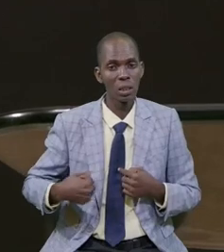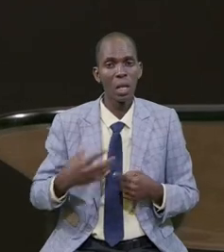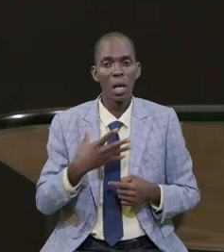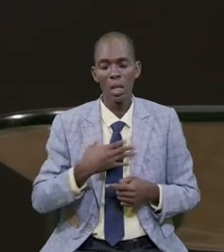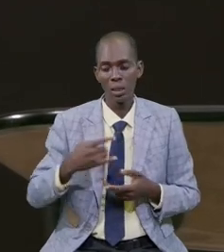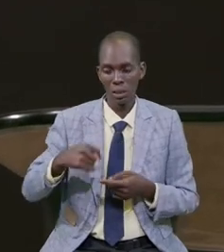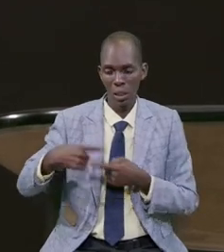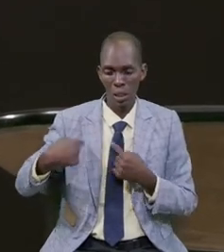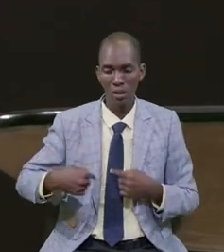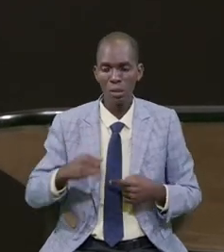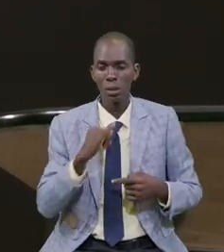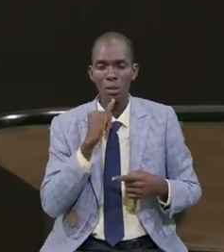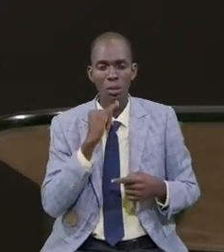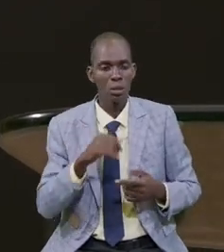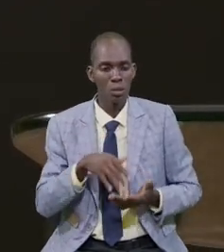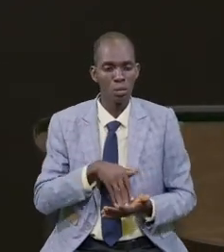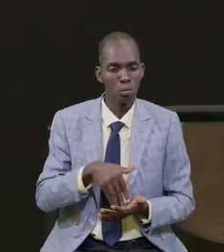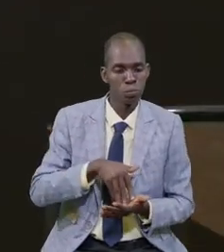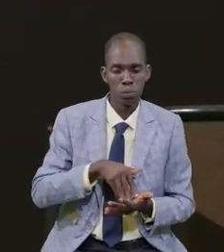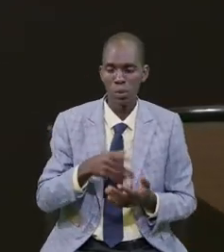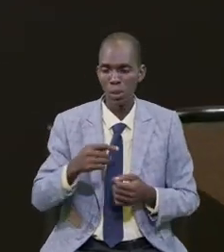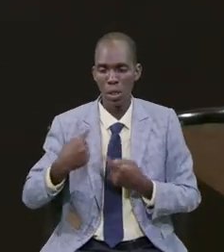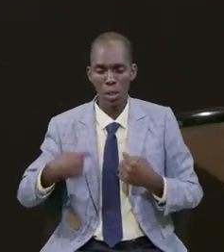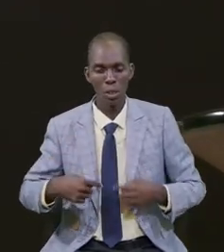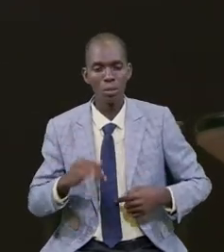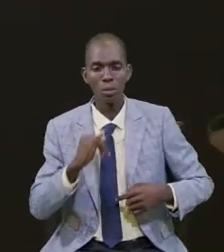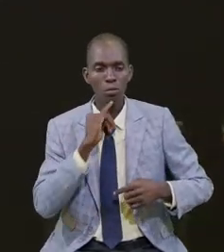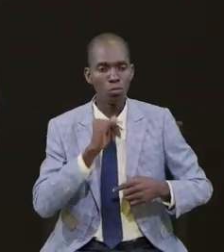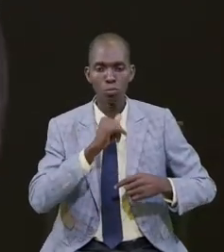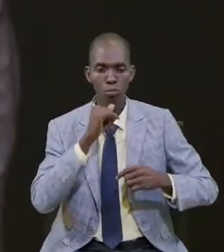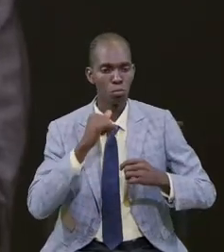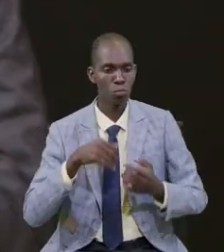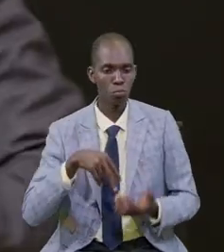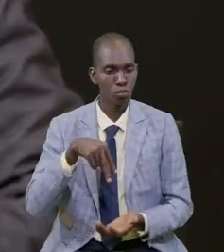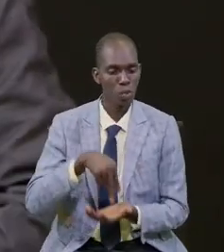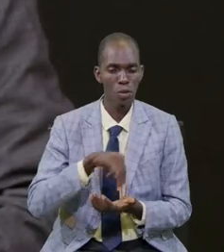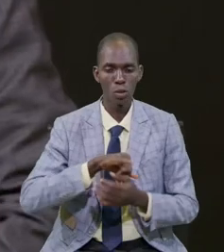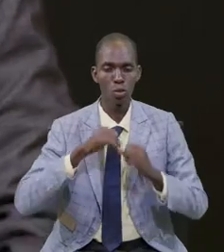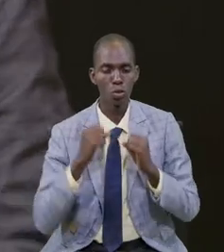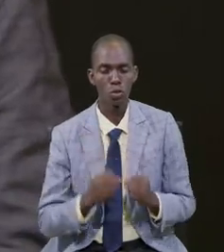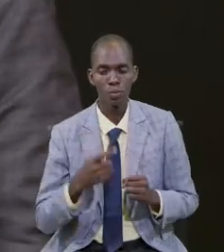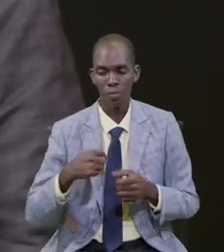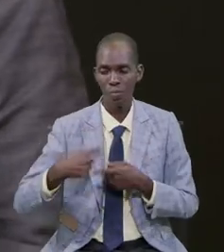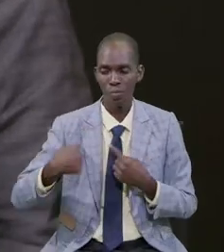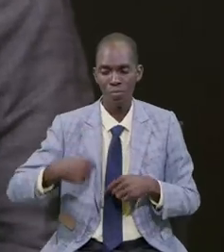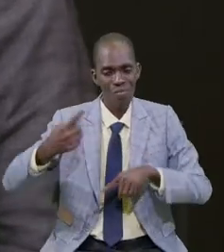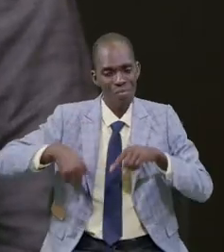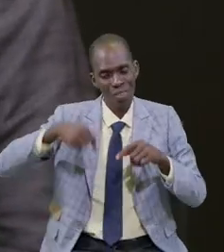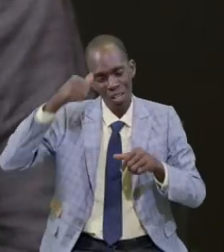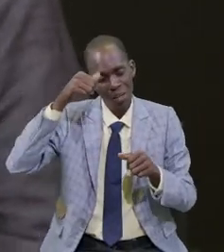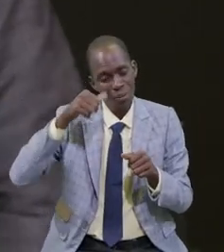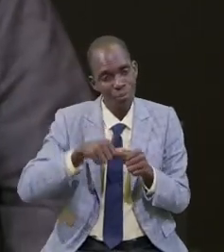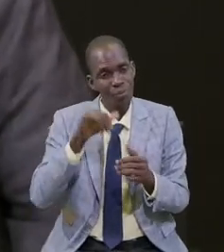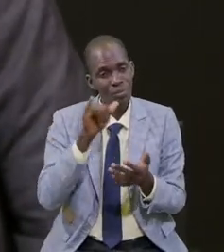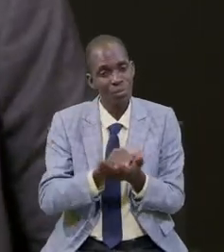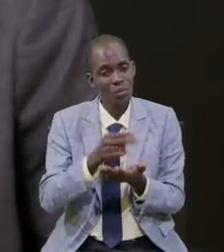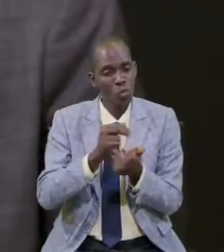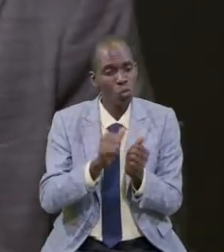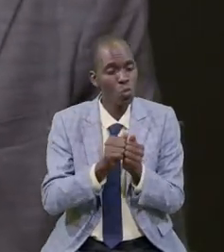cœur n'est pas stable et que le cœur n'est pas affermi, le cœur ne se rappelle pas que sans